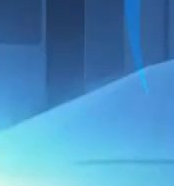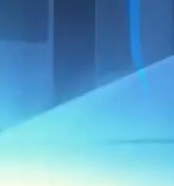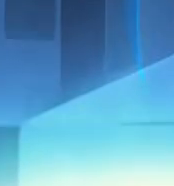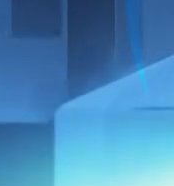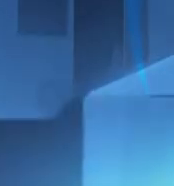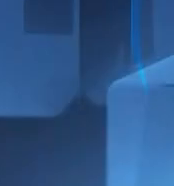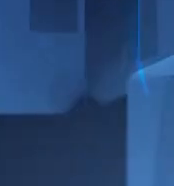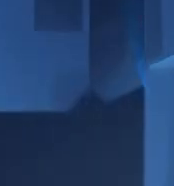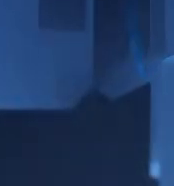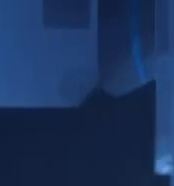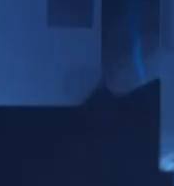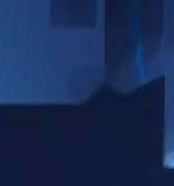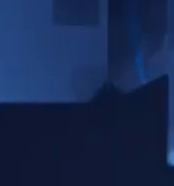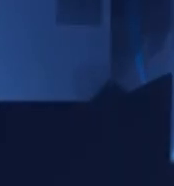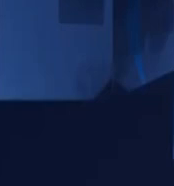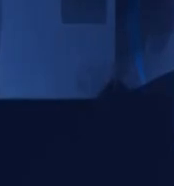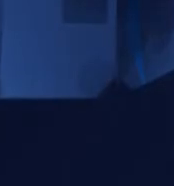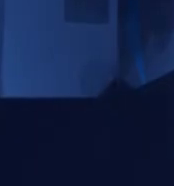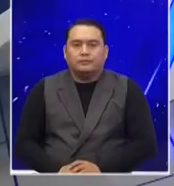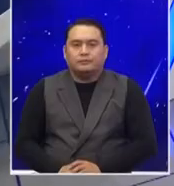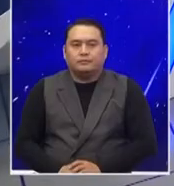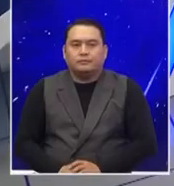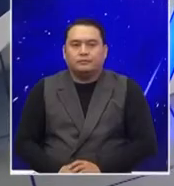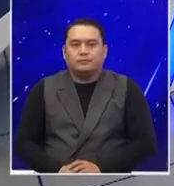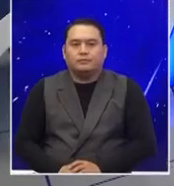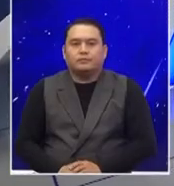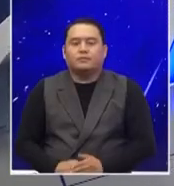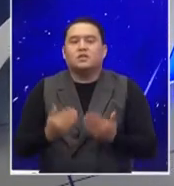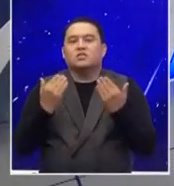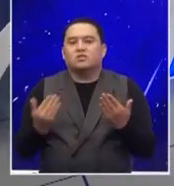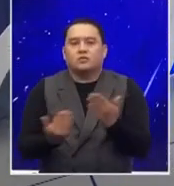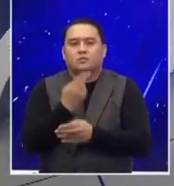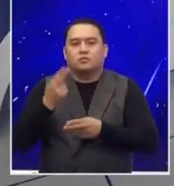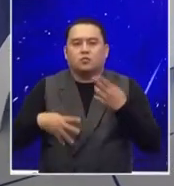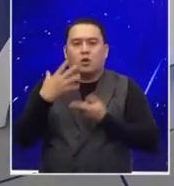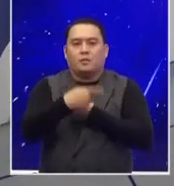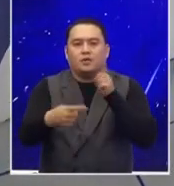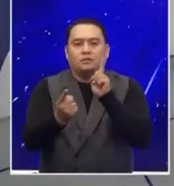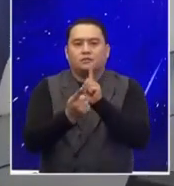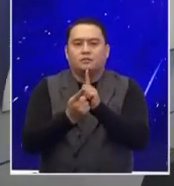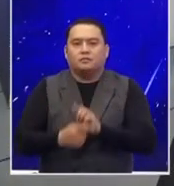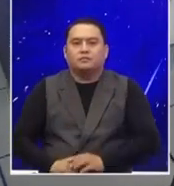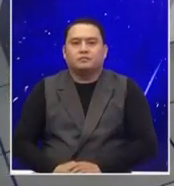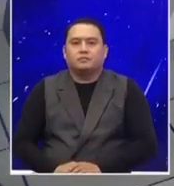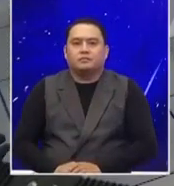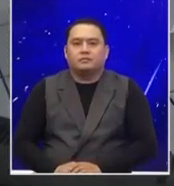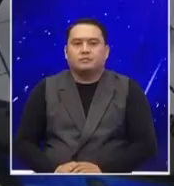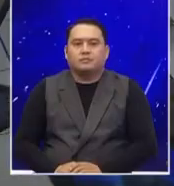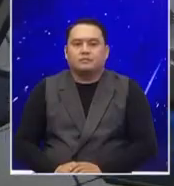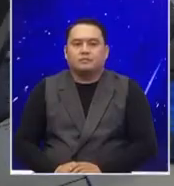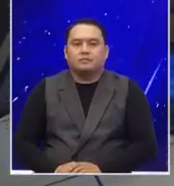телеканал ЖТСУ, Алматы. На этом все. Спасибо за внимание. Всего доброго.